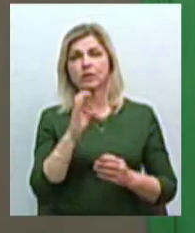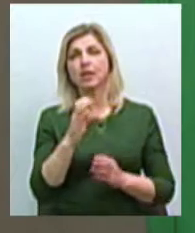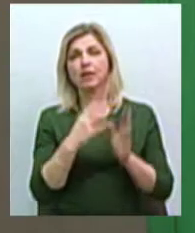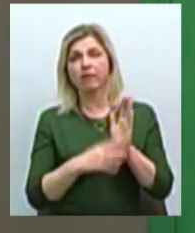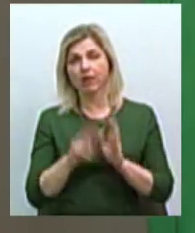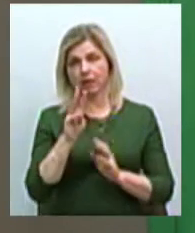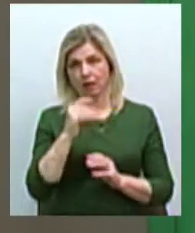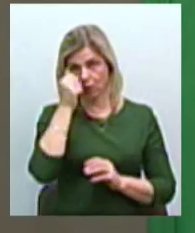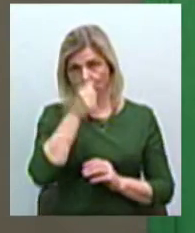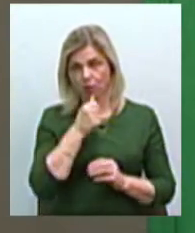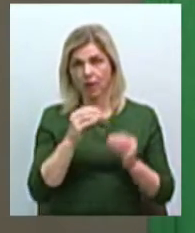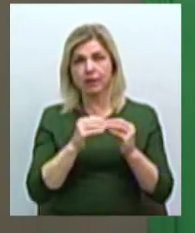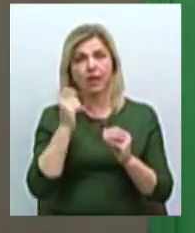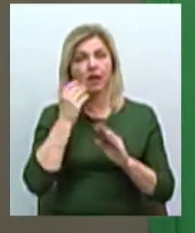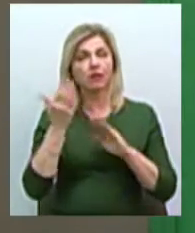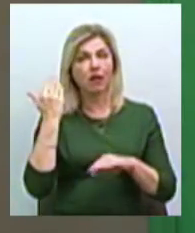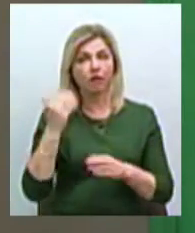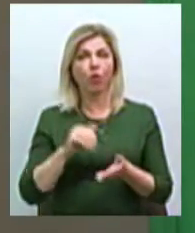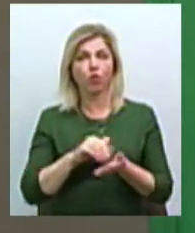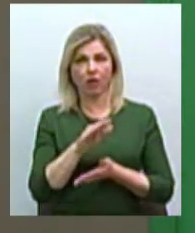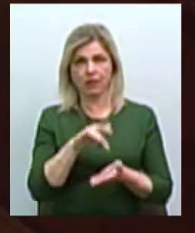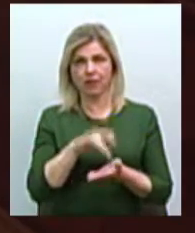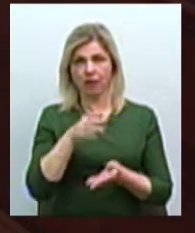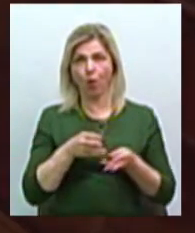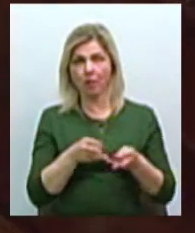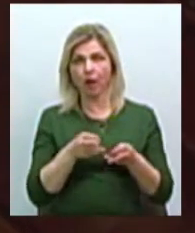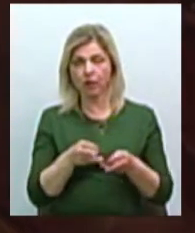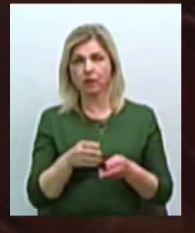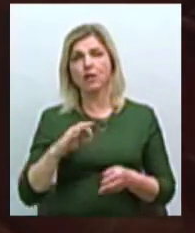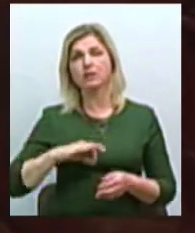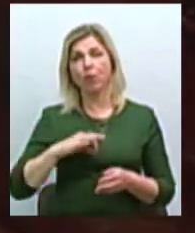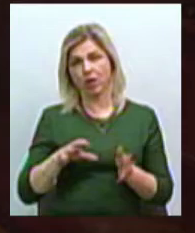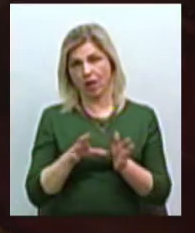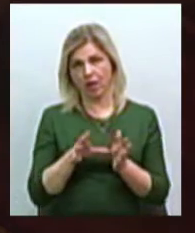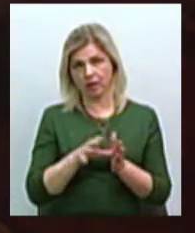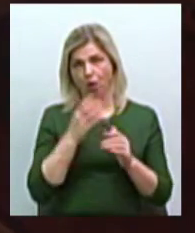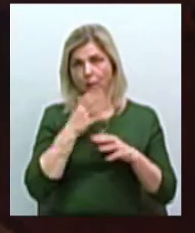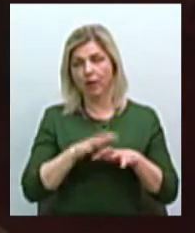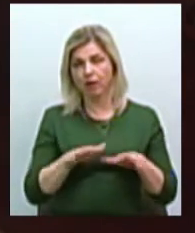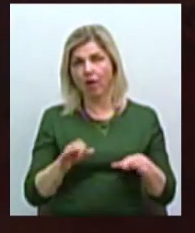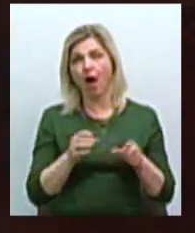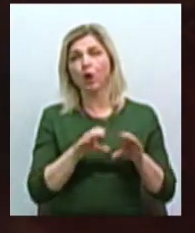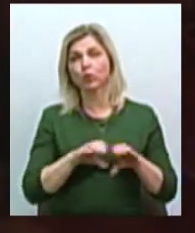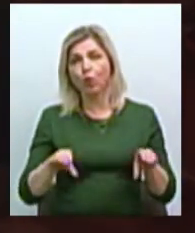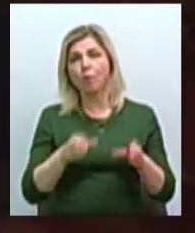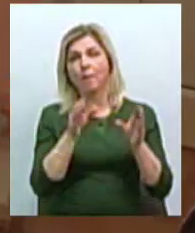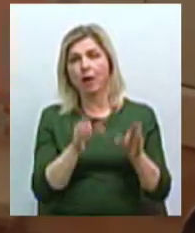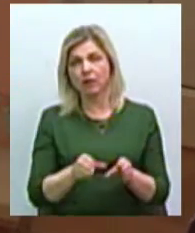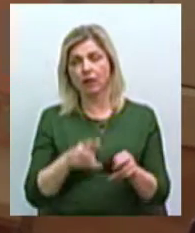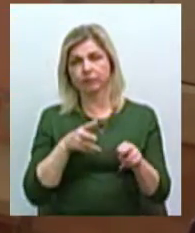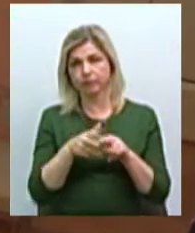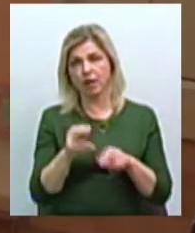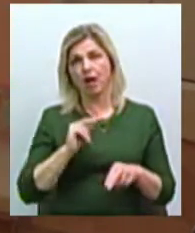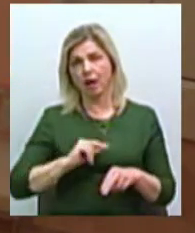року. 10 років тому відмовилася від централізованого опалення. Користується електричними обігрівачами, а труби та батареї за процедурою відрізали